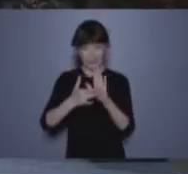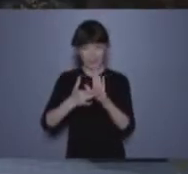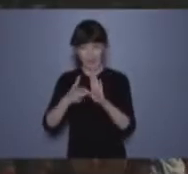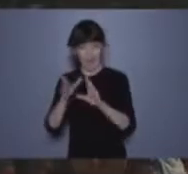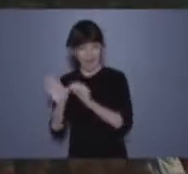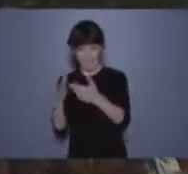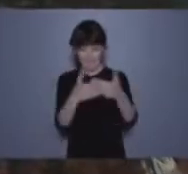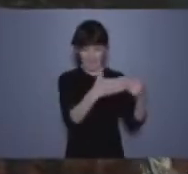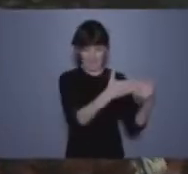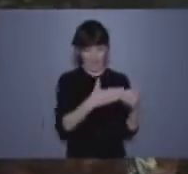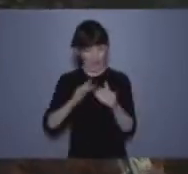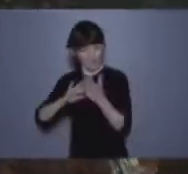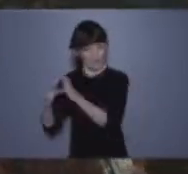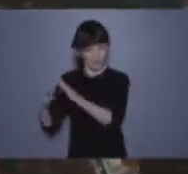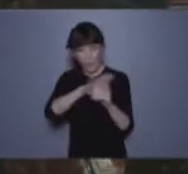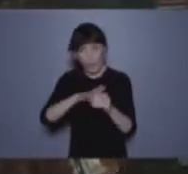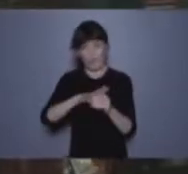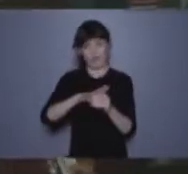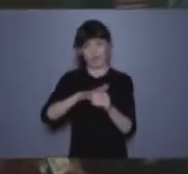pour ça,